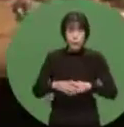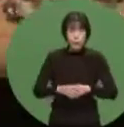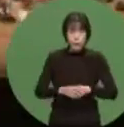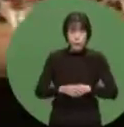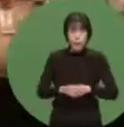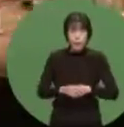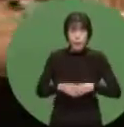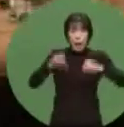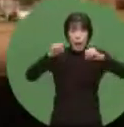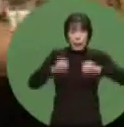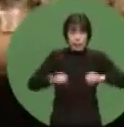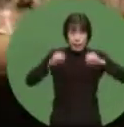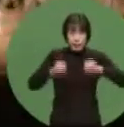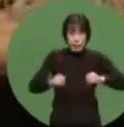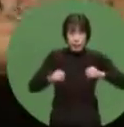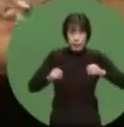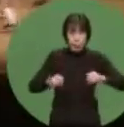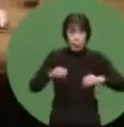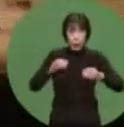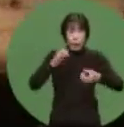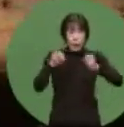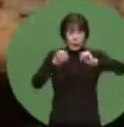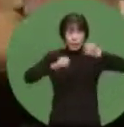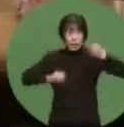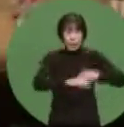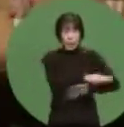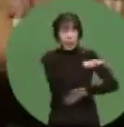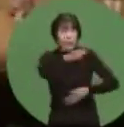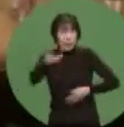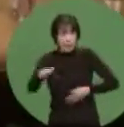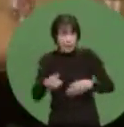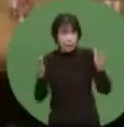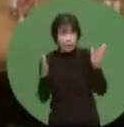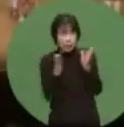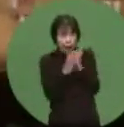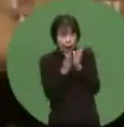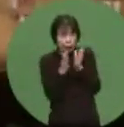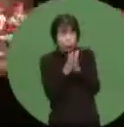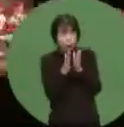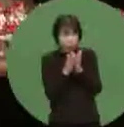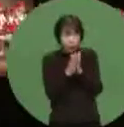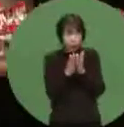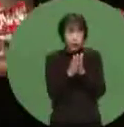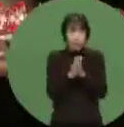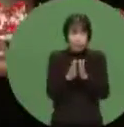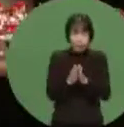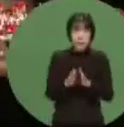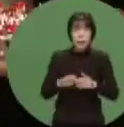元気よく演技をする姿に、会場からは大きな拍手が送られていました。